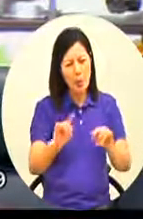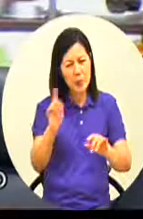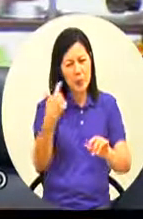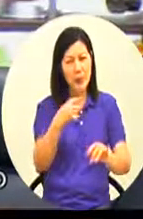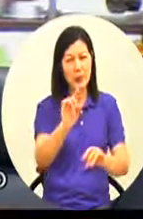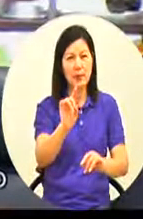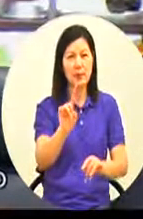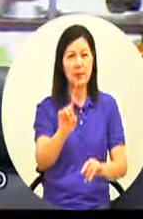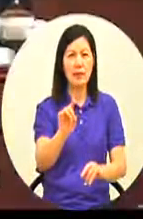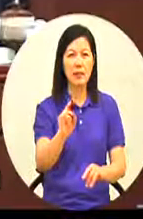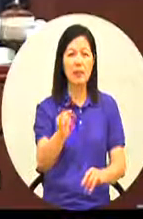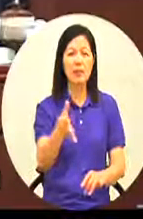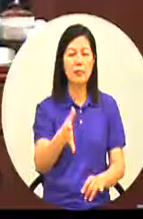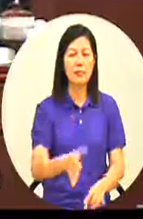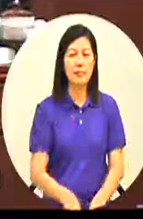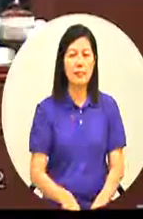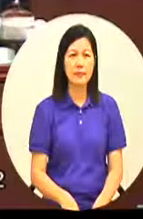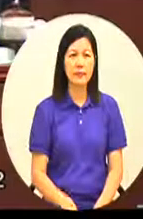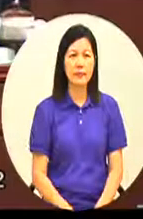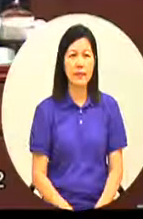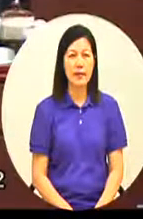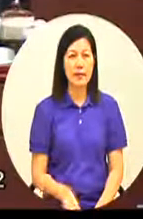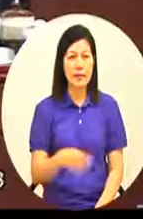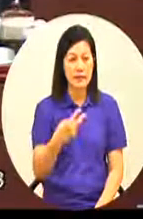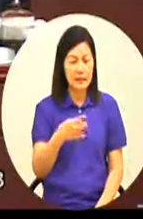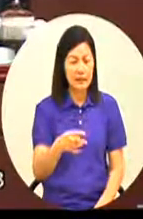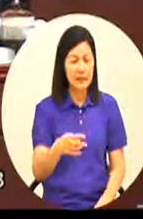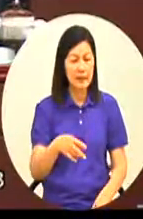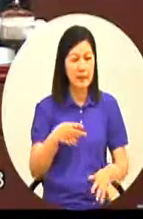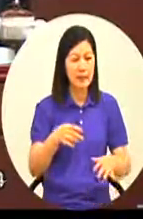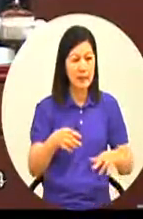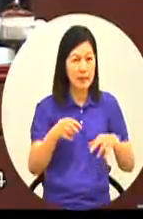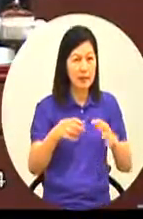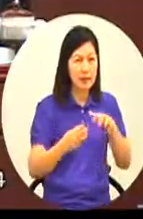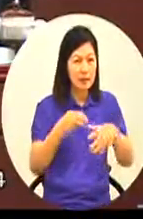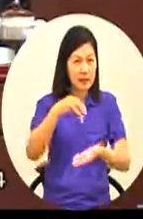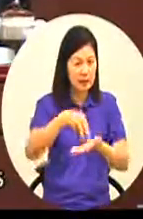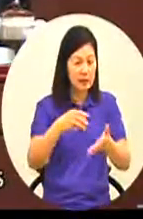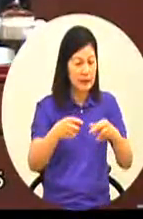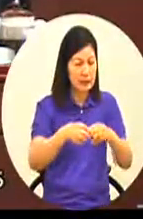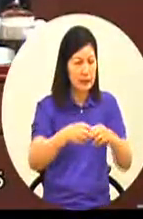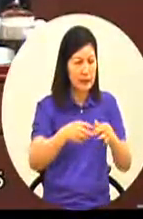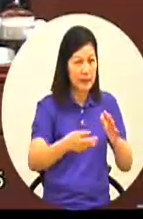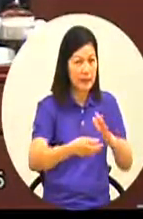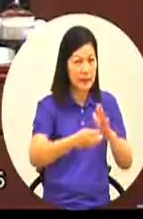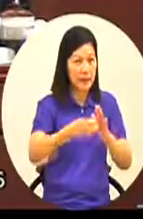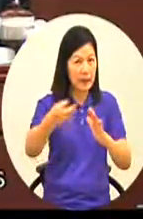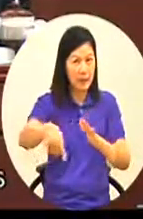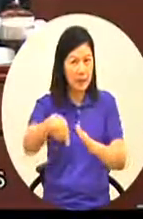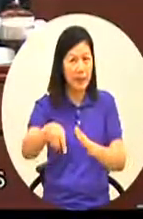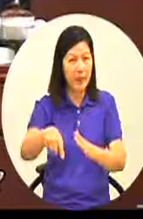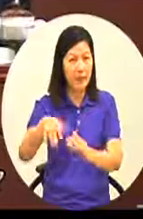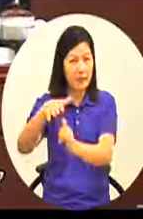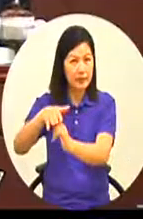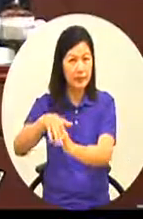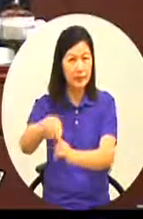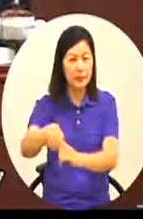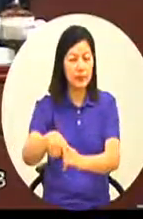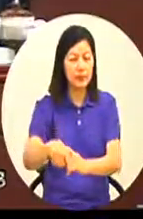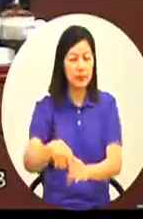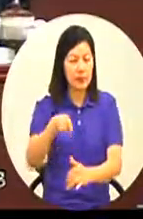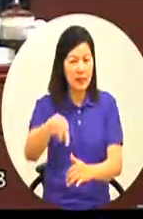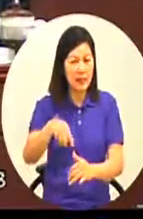跟议员报告，因为那就把富鼎金在迁葬，所以我们为了要让我们的在富鼎金上面的这些金匠官哈。